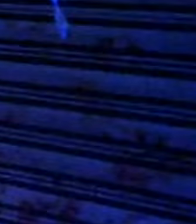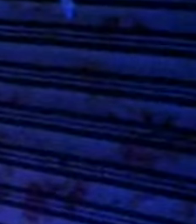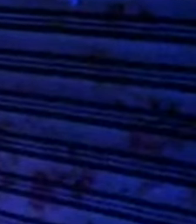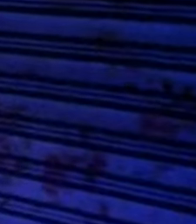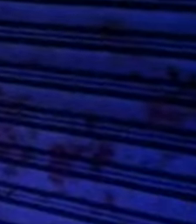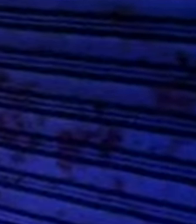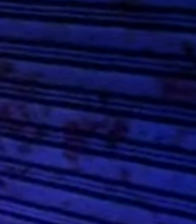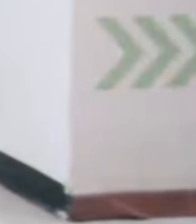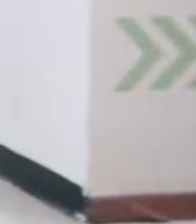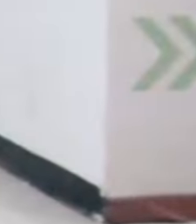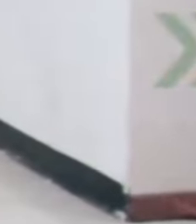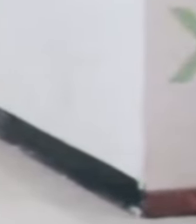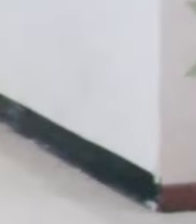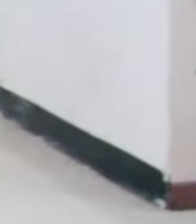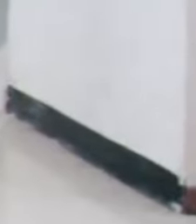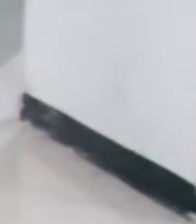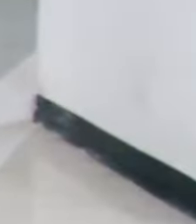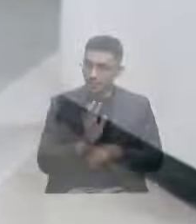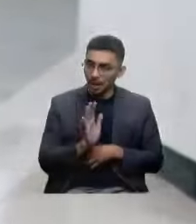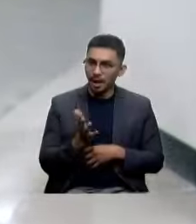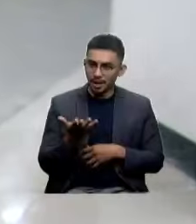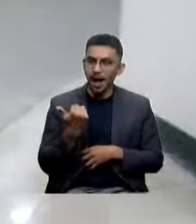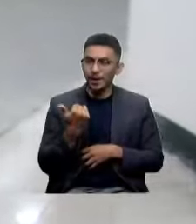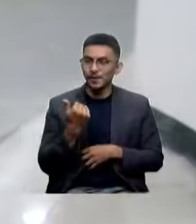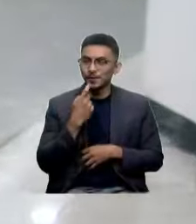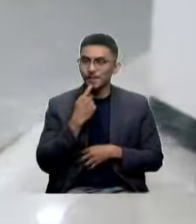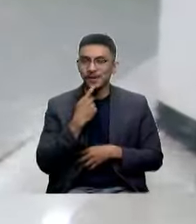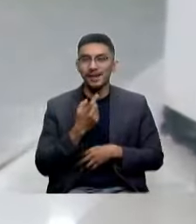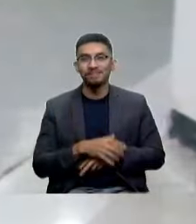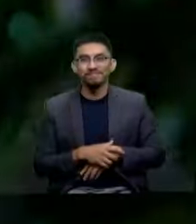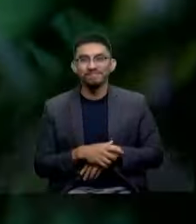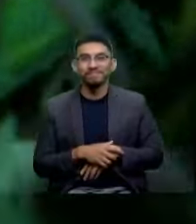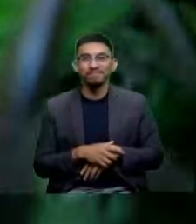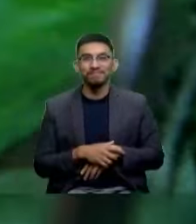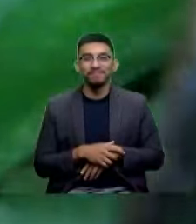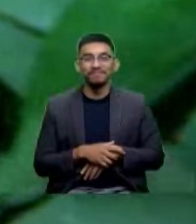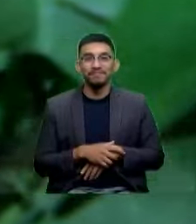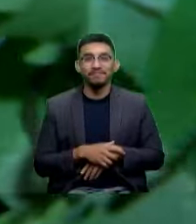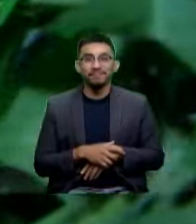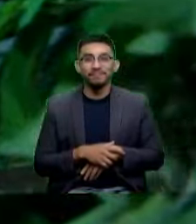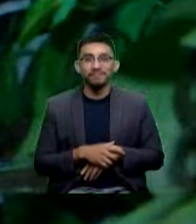mencoba? Dari Jakarta, Fitri Ramadhani, Rizky Solehudin melaporkan.